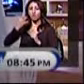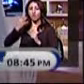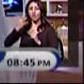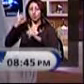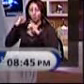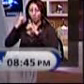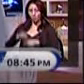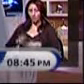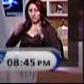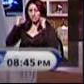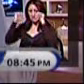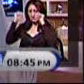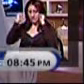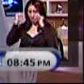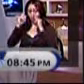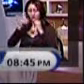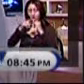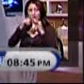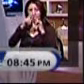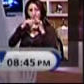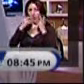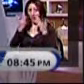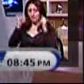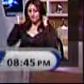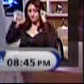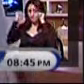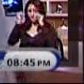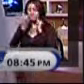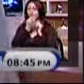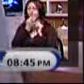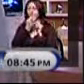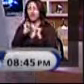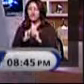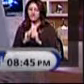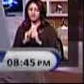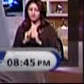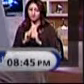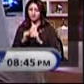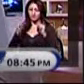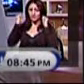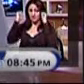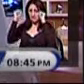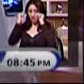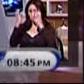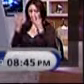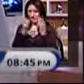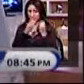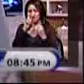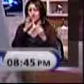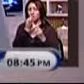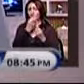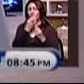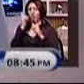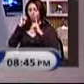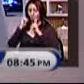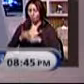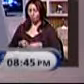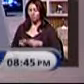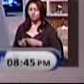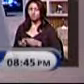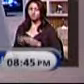اللي حصلت في التاريخ الانساني قليل جدا، لان معظم الناس كانت مع الاختيار الثاني. صحيح. مظبوط مظبوط. لكن